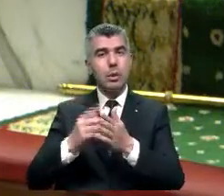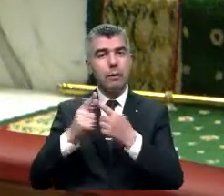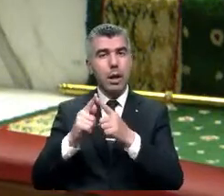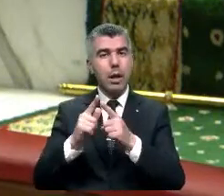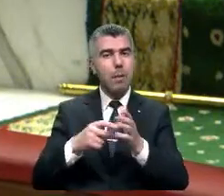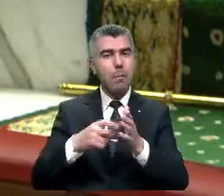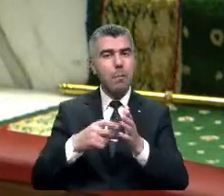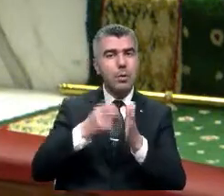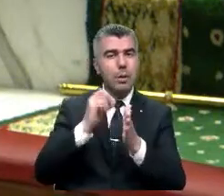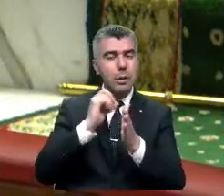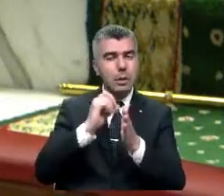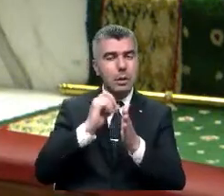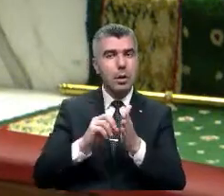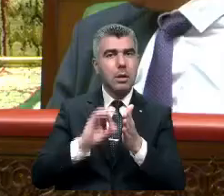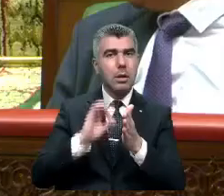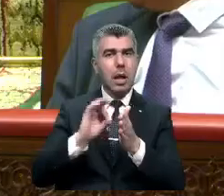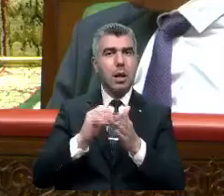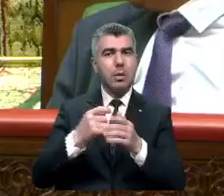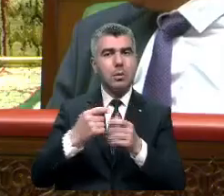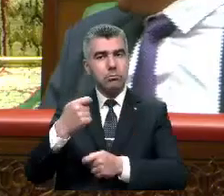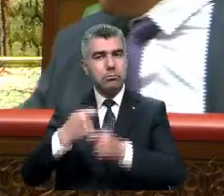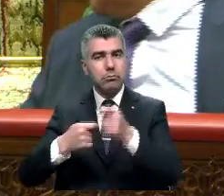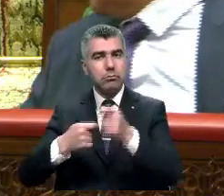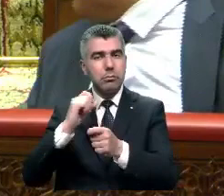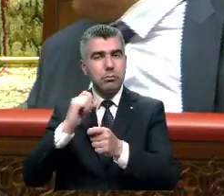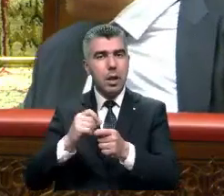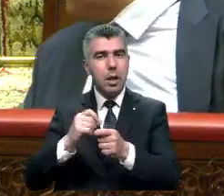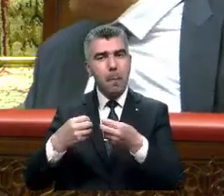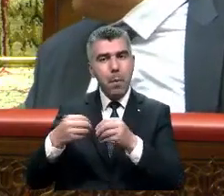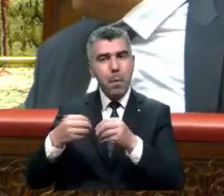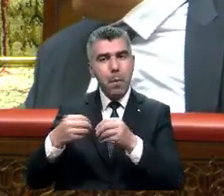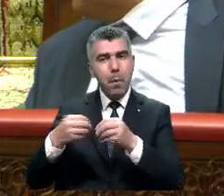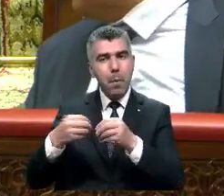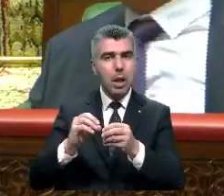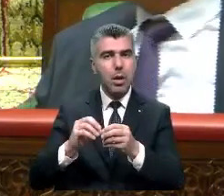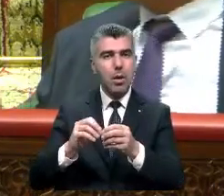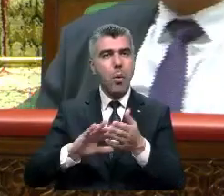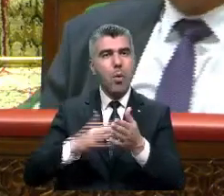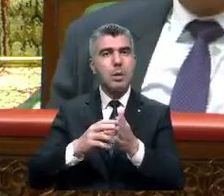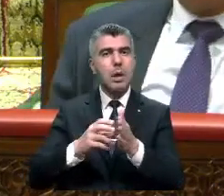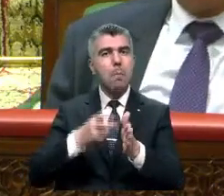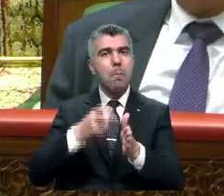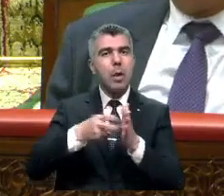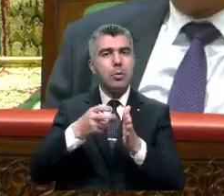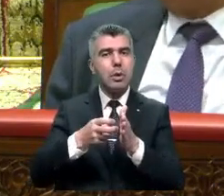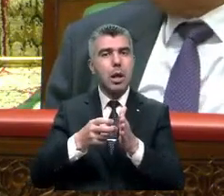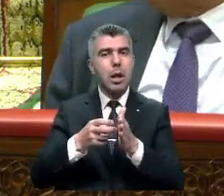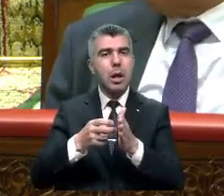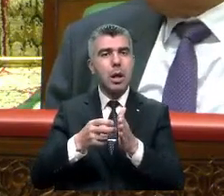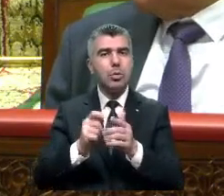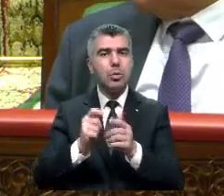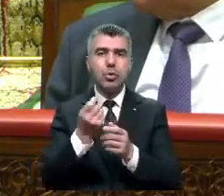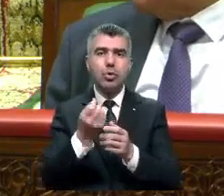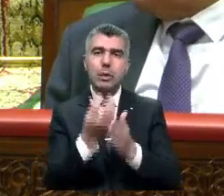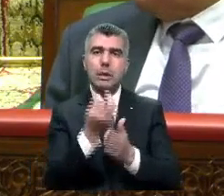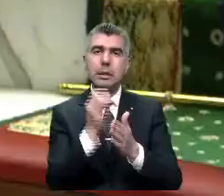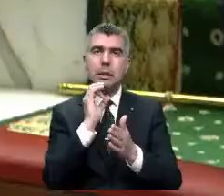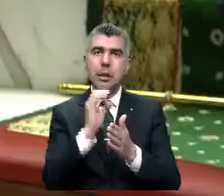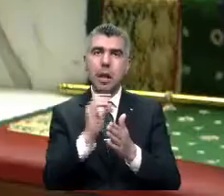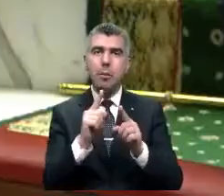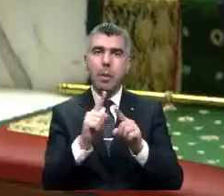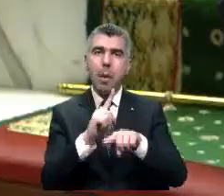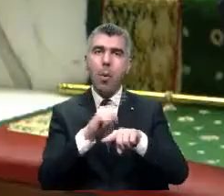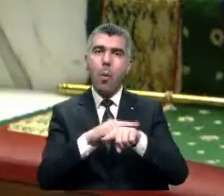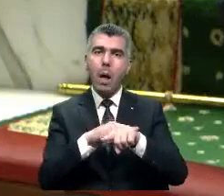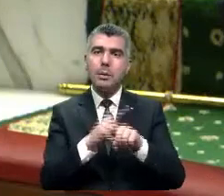السكاكي الوطني، سواء منها العرض التجاري أو مستوى الأمن والسلامة أو جودة الخدمات المقدمة للزبناء، ولا سيما من خلال تقليص